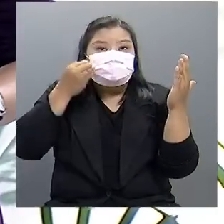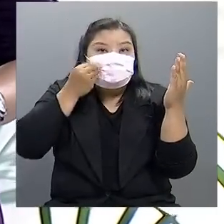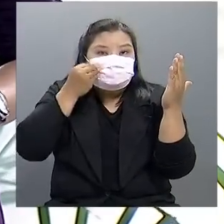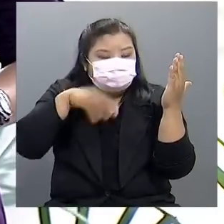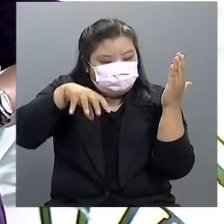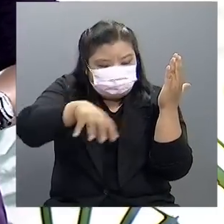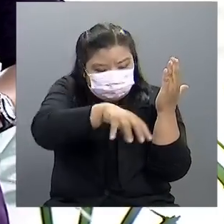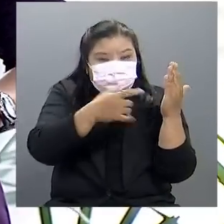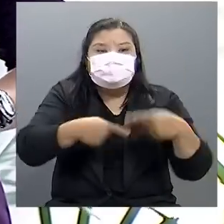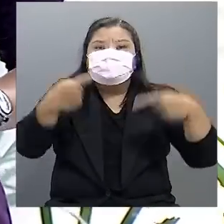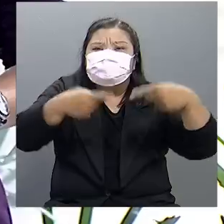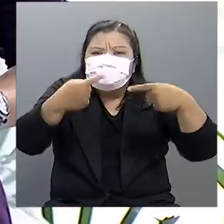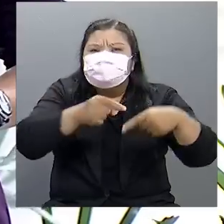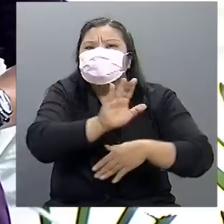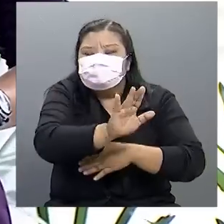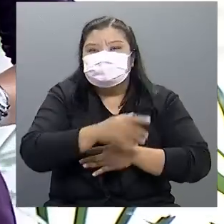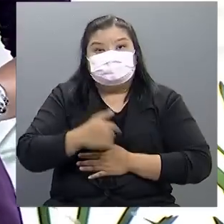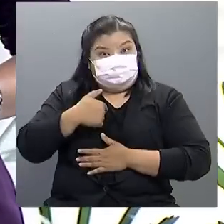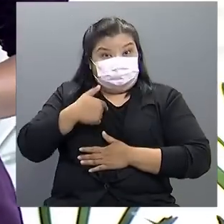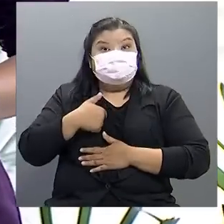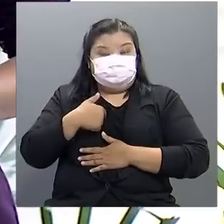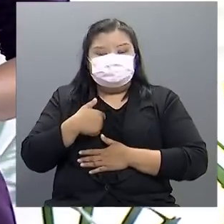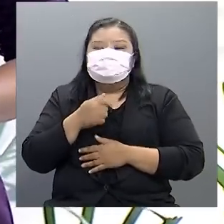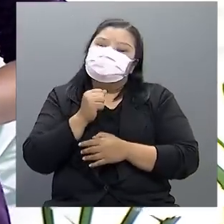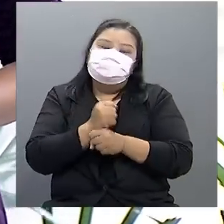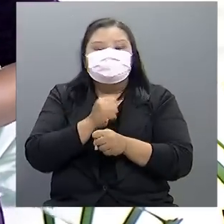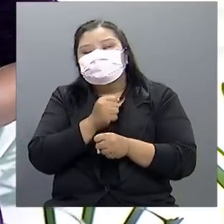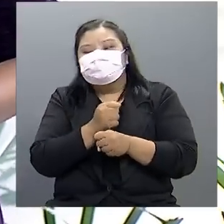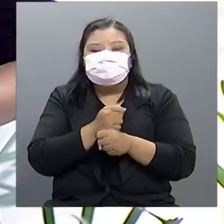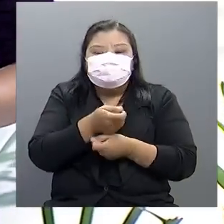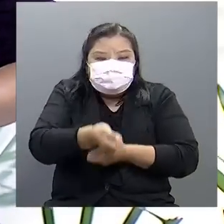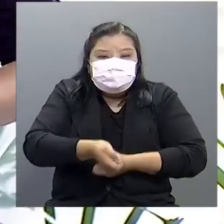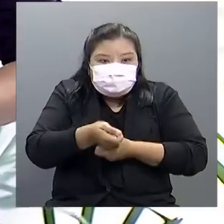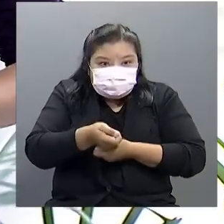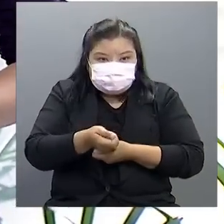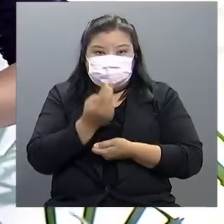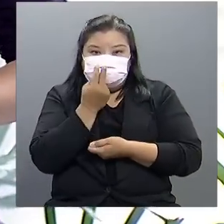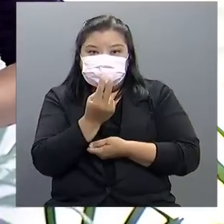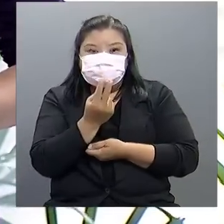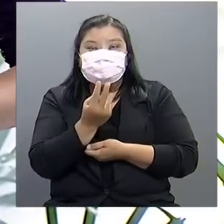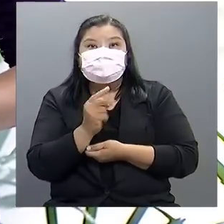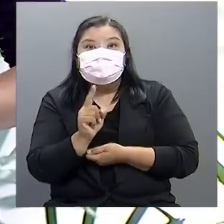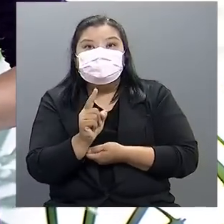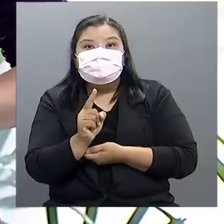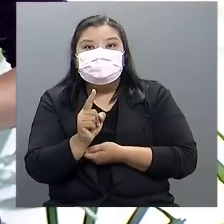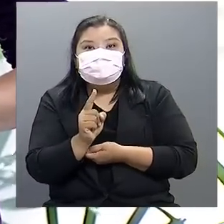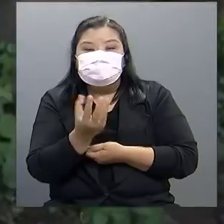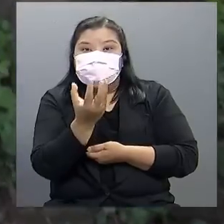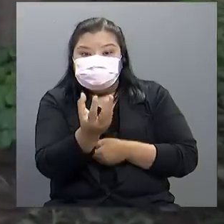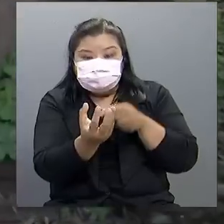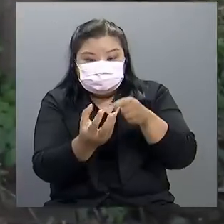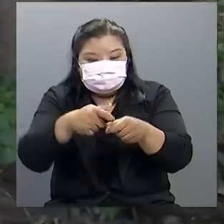ทำนาอยู่ ไปขุดเจอระเบิด นาตกใจนะคะไปกัที่แห้สอนคคผชมค